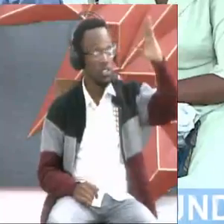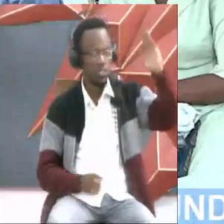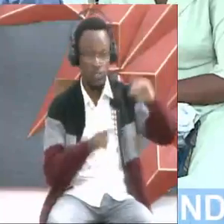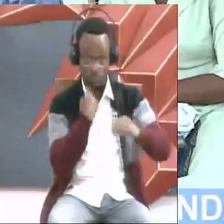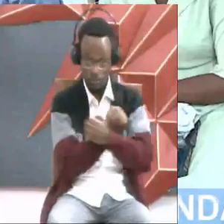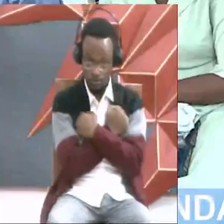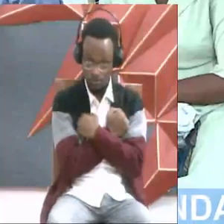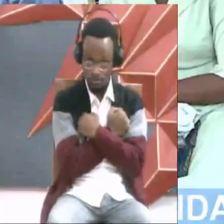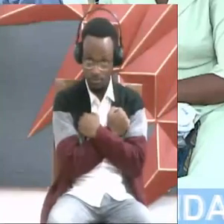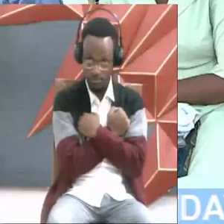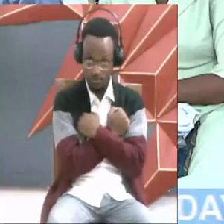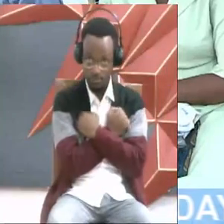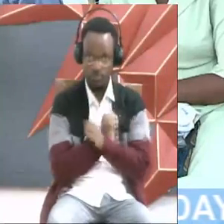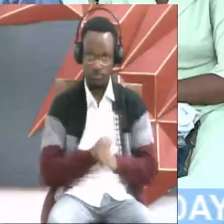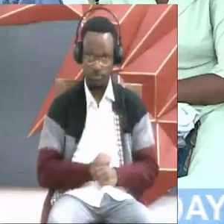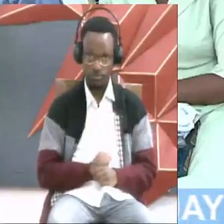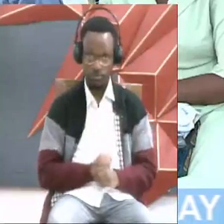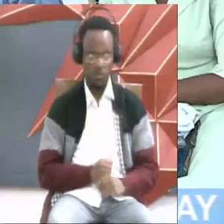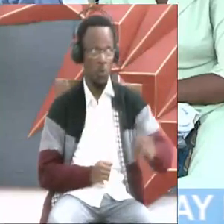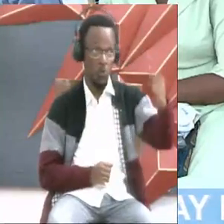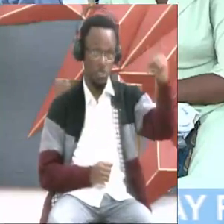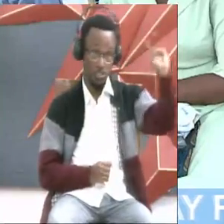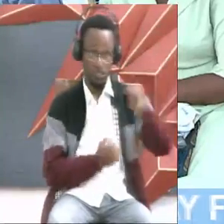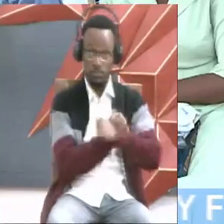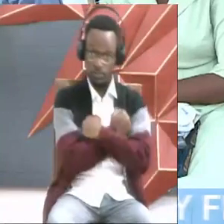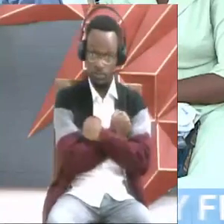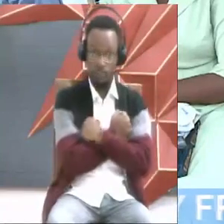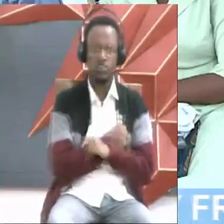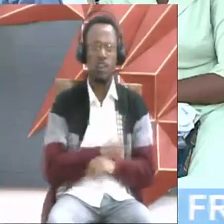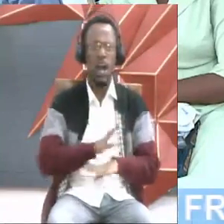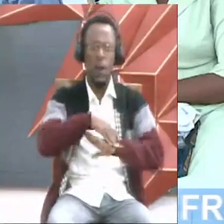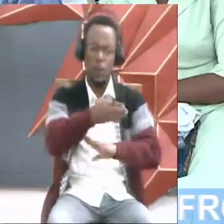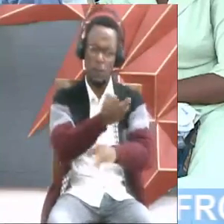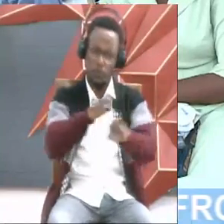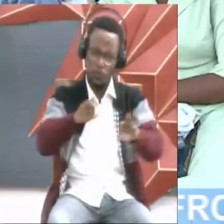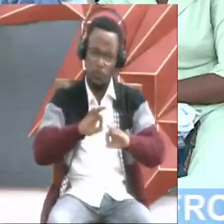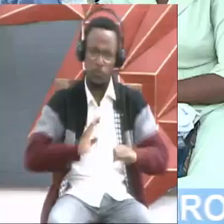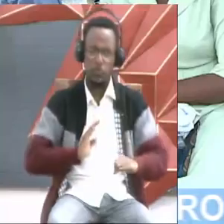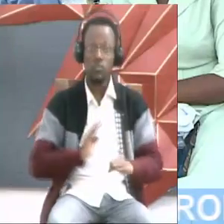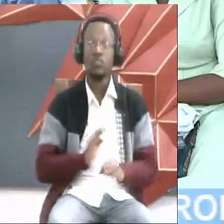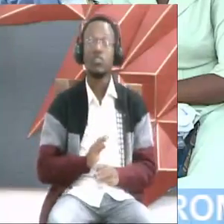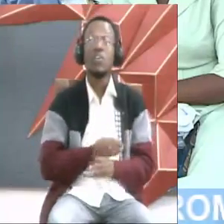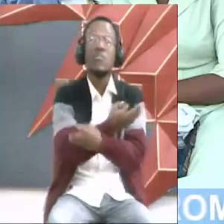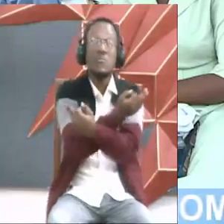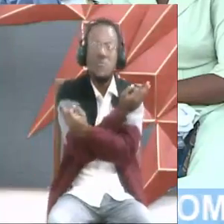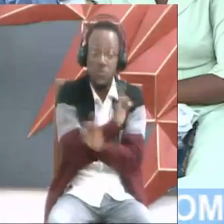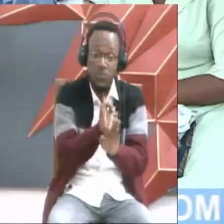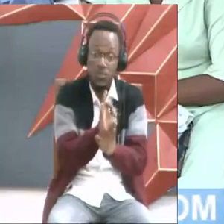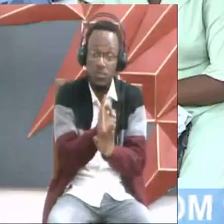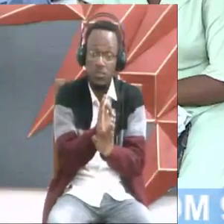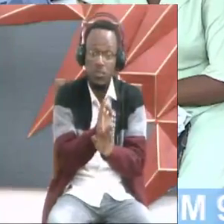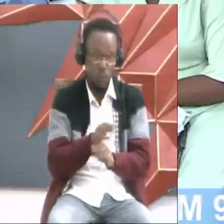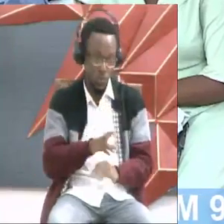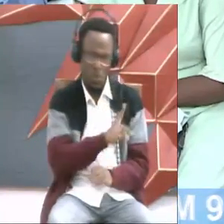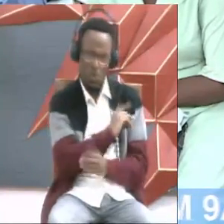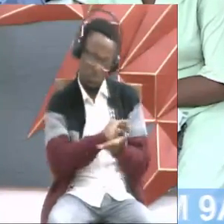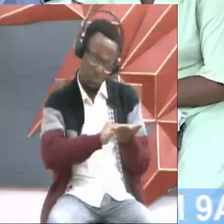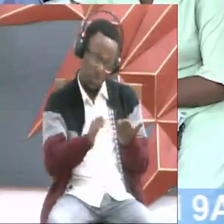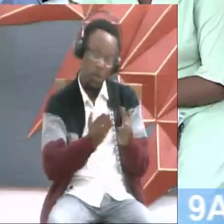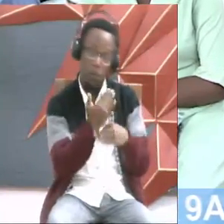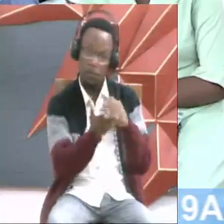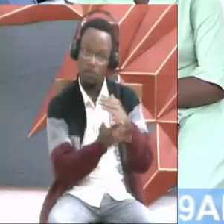amen umwe dukunda yatubohoje ibyaha byacu amaraso yiwe